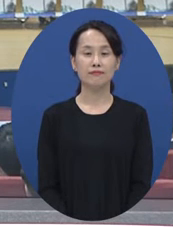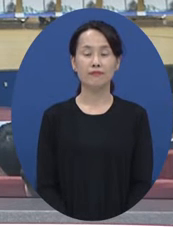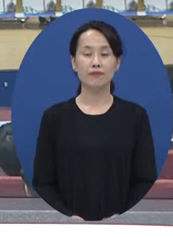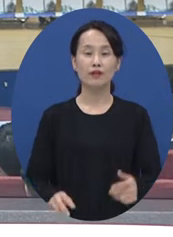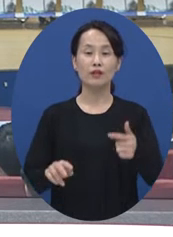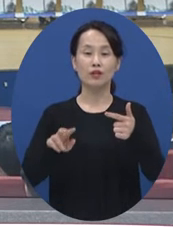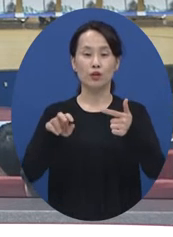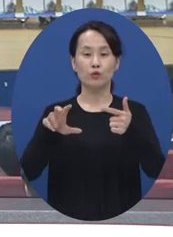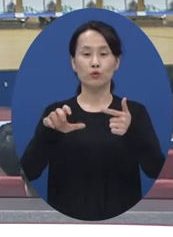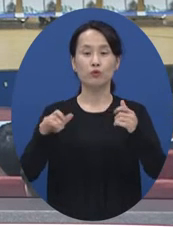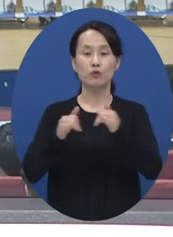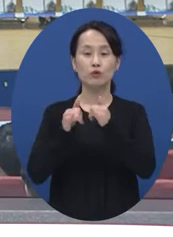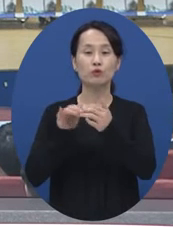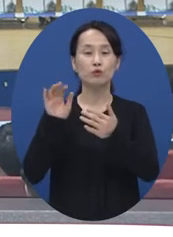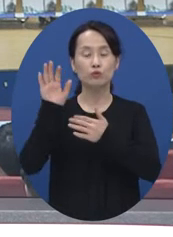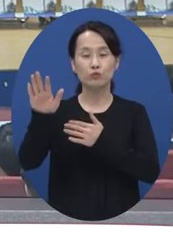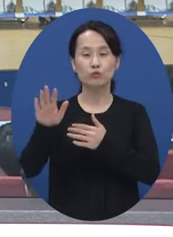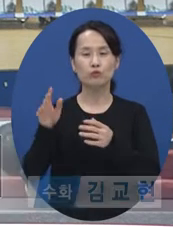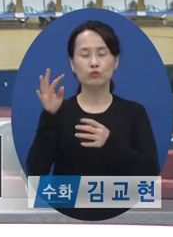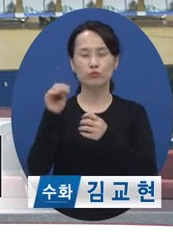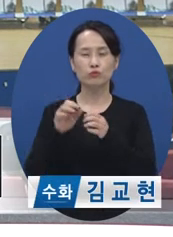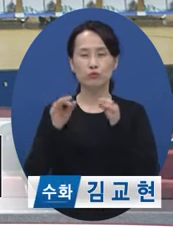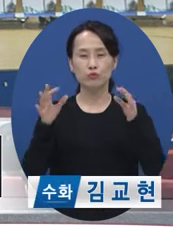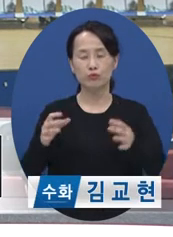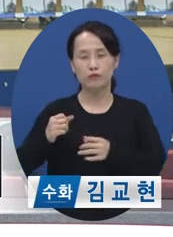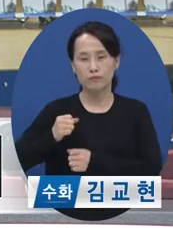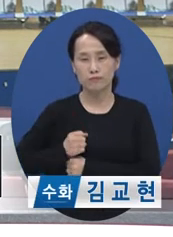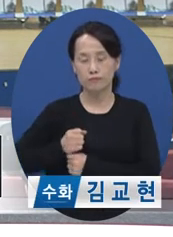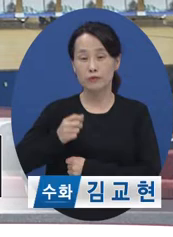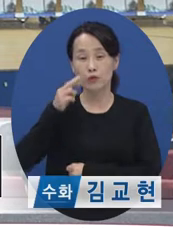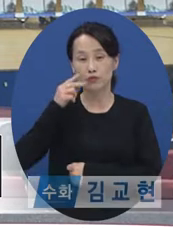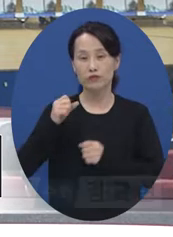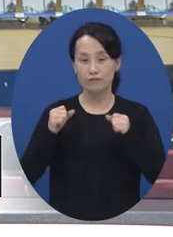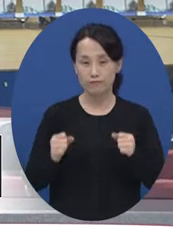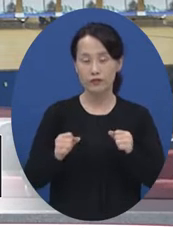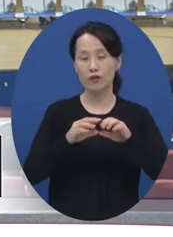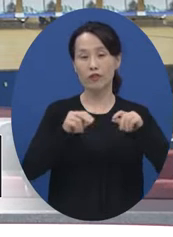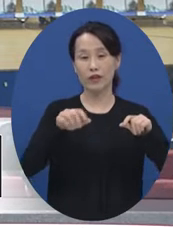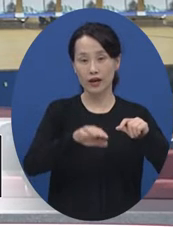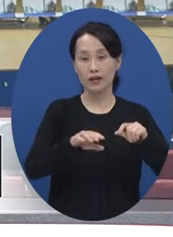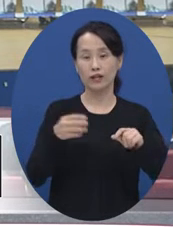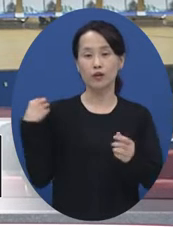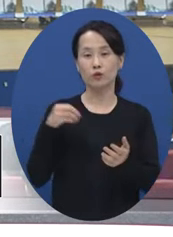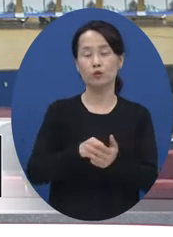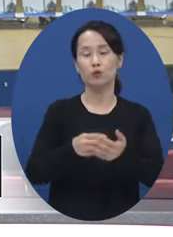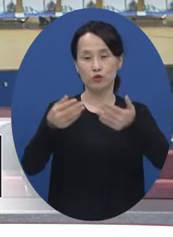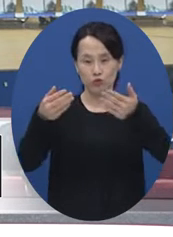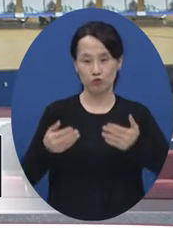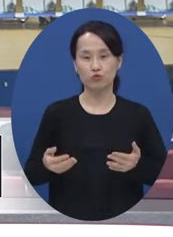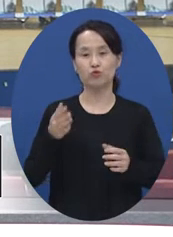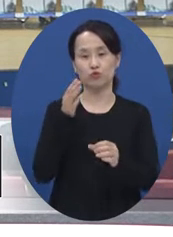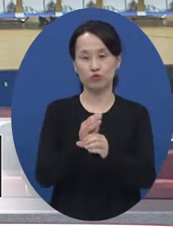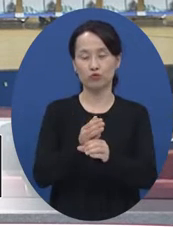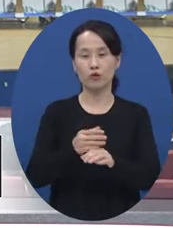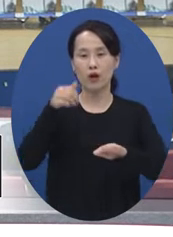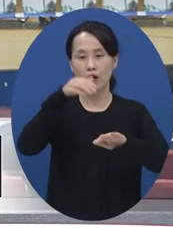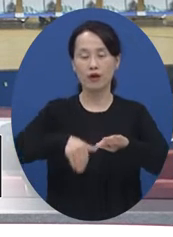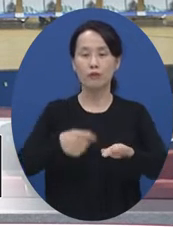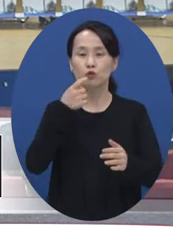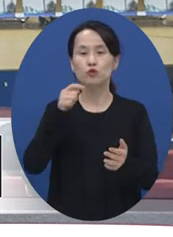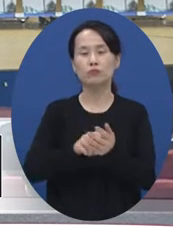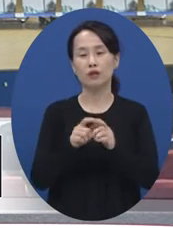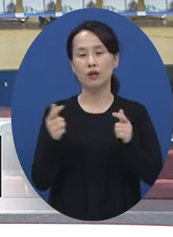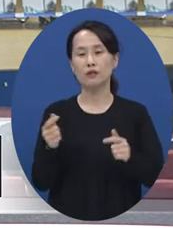한국 전쟁 후 수십 년간 주둔했던 미군이 반하는 0 여지가 경기 지역 곳곳에 있는데요 개발이 쉽지 않아 방치된 곳들이 착지